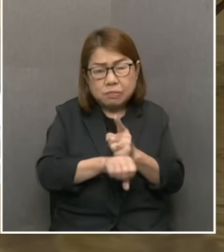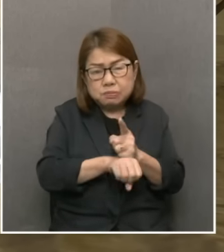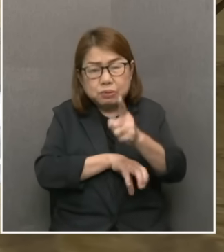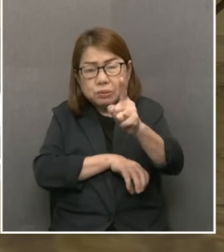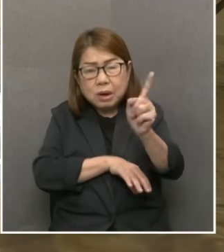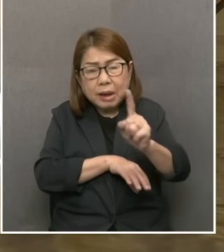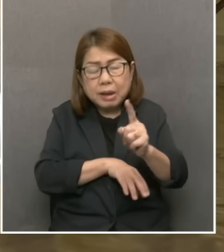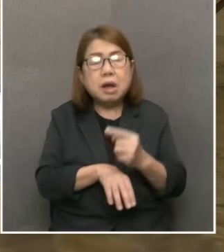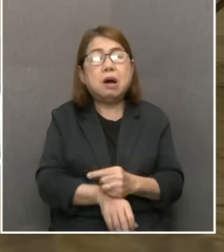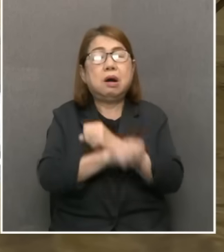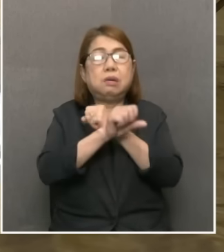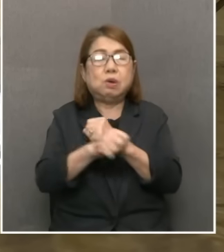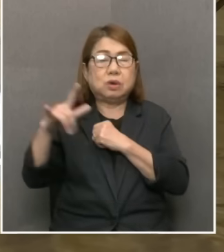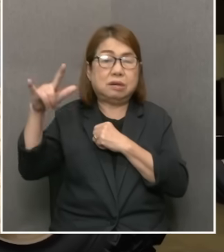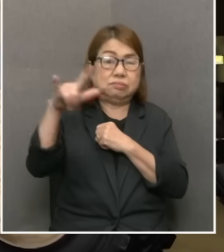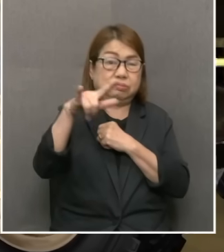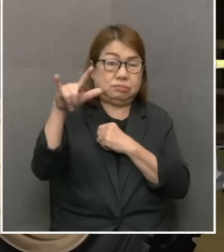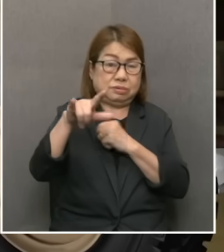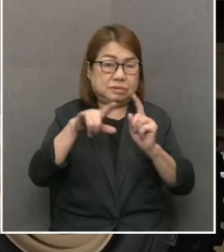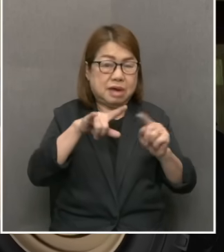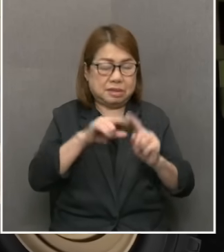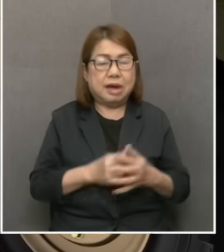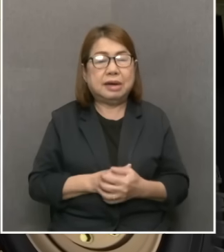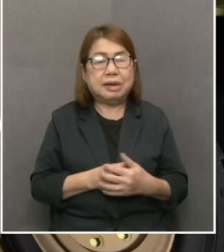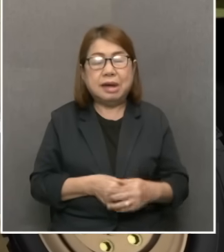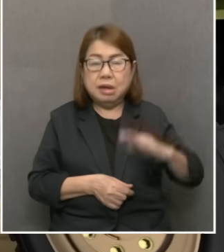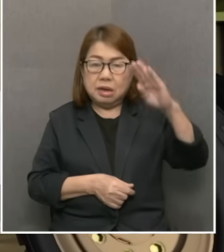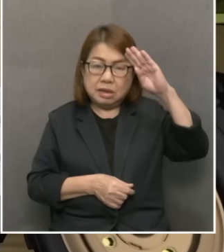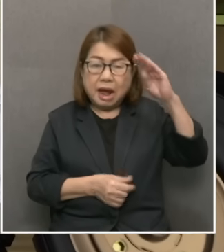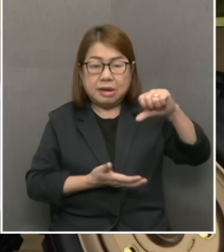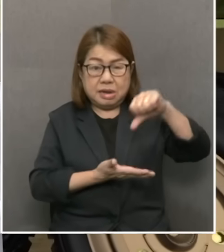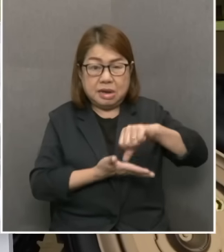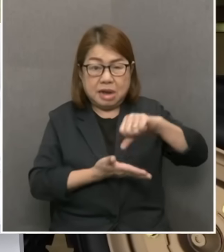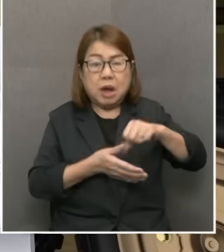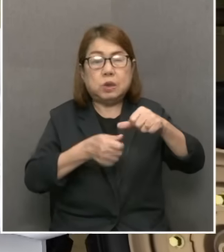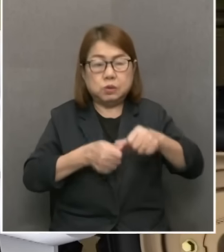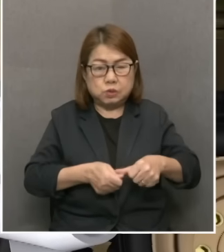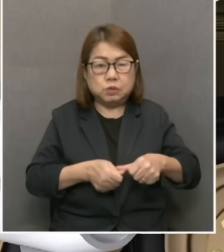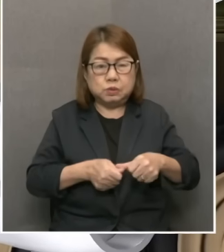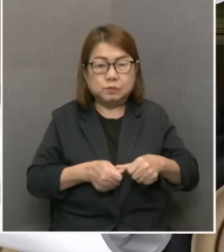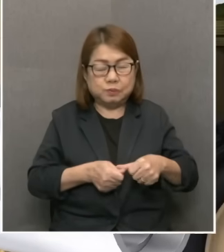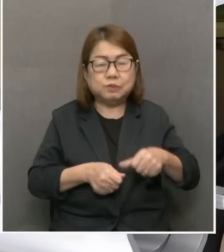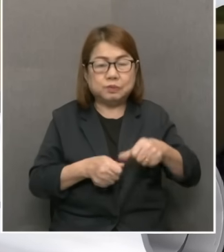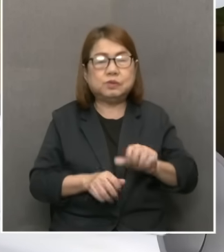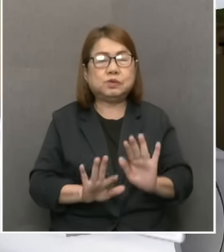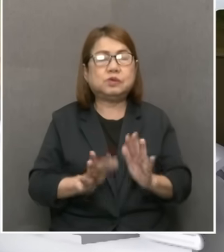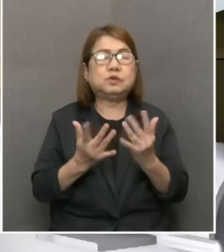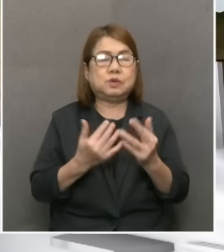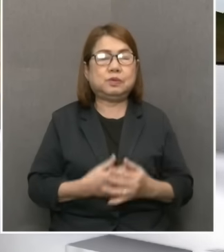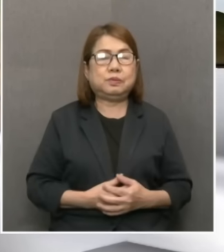และขีปนาวุธร่อนคาดว่ากองทัพอิหร่านจะประจำการเมรานในเร็วๆนี้ค่ะ